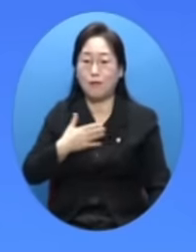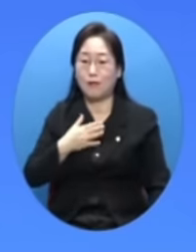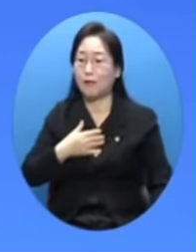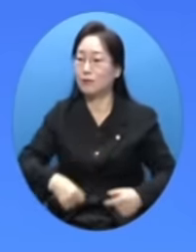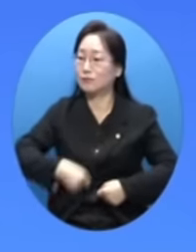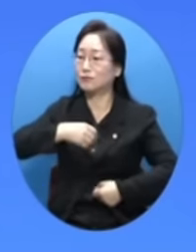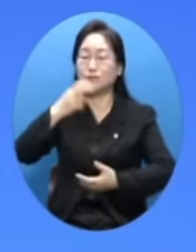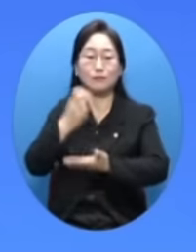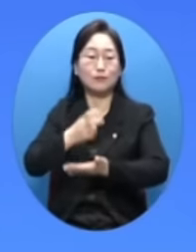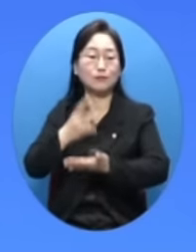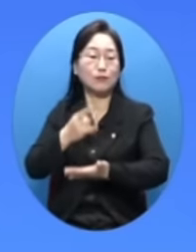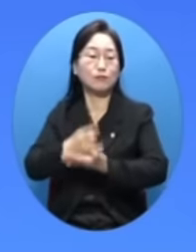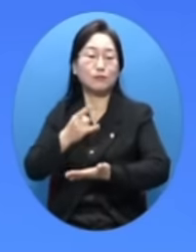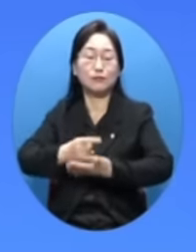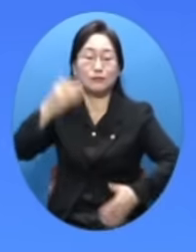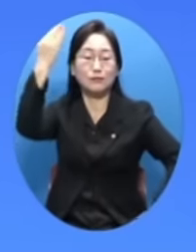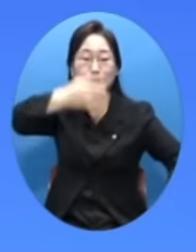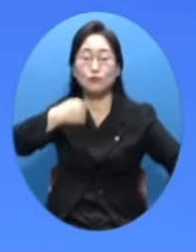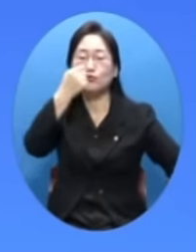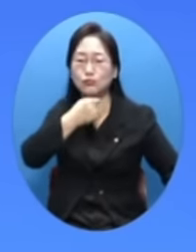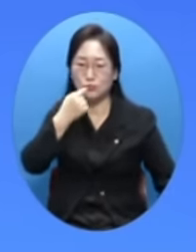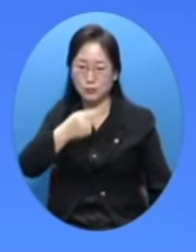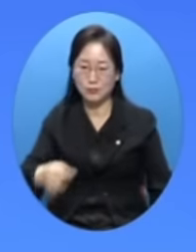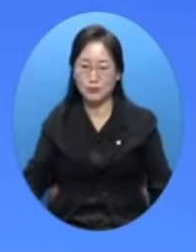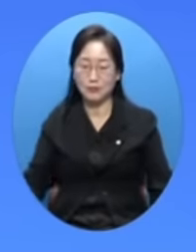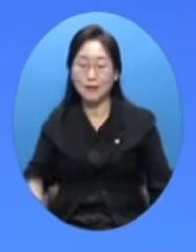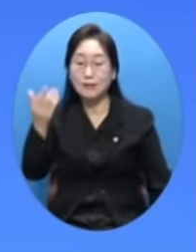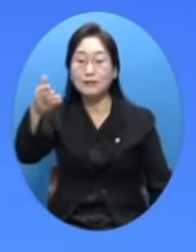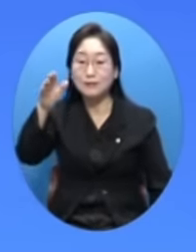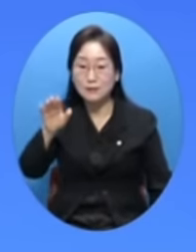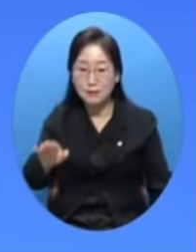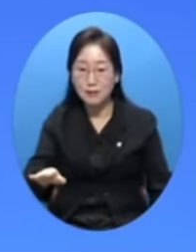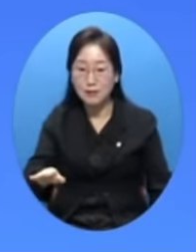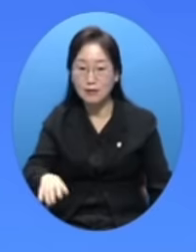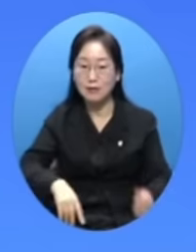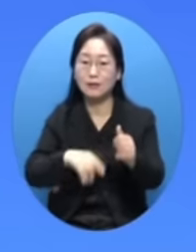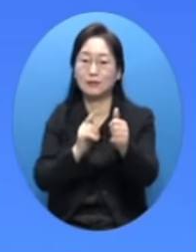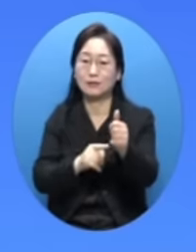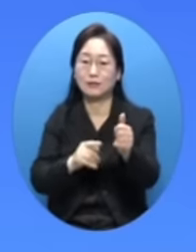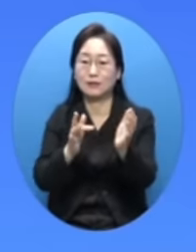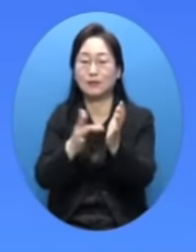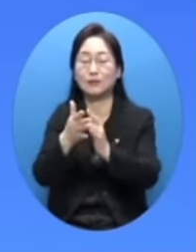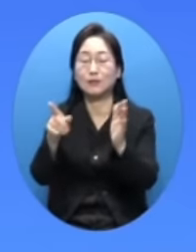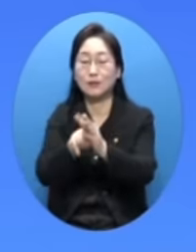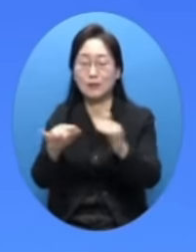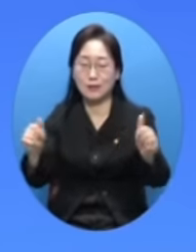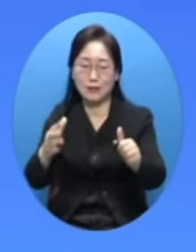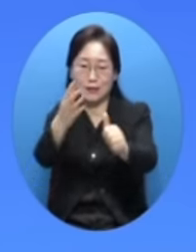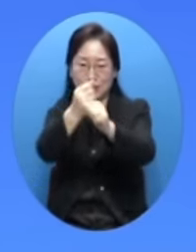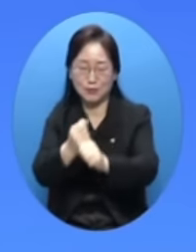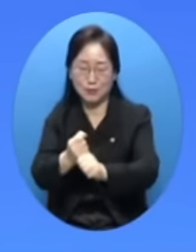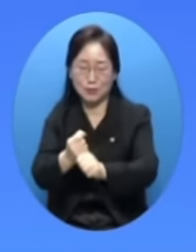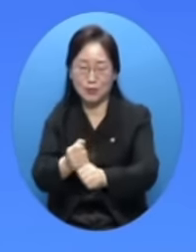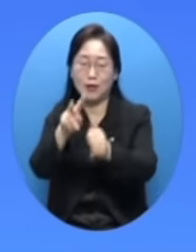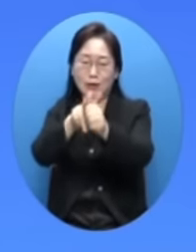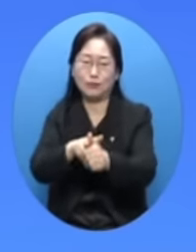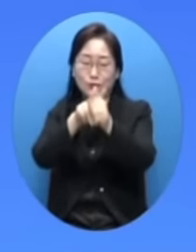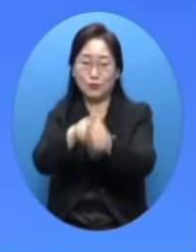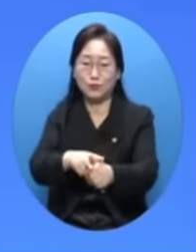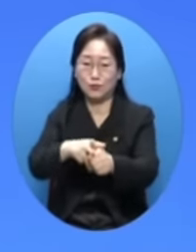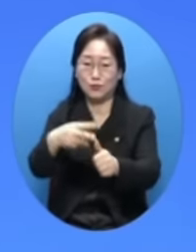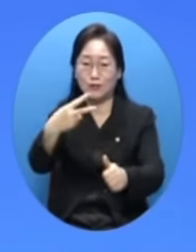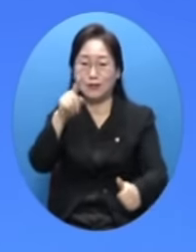갇혀서 그를 했던 사람입니다 그런데 그가 예수믿는 사람 붙잡으러 담의 색으로 갔다가